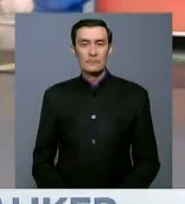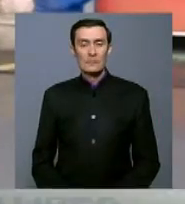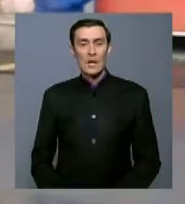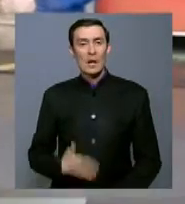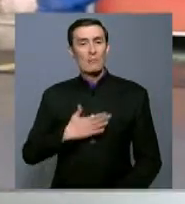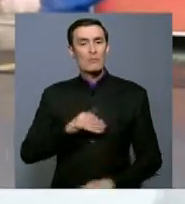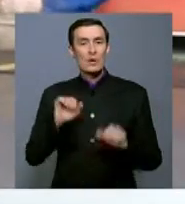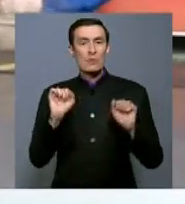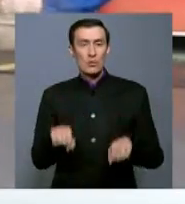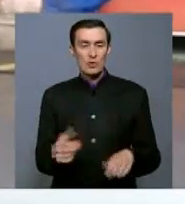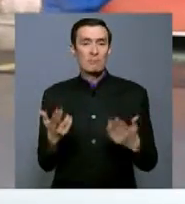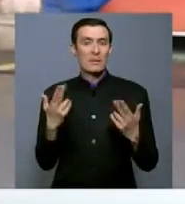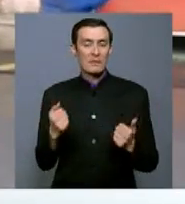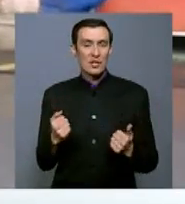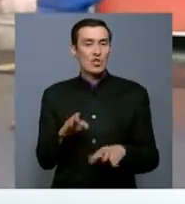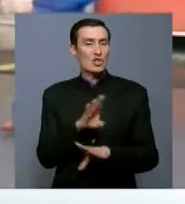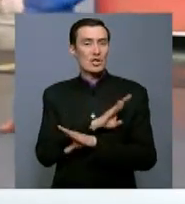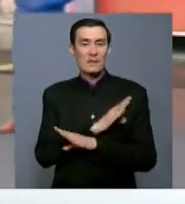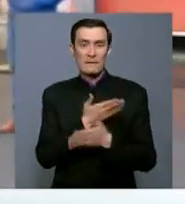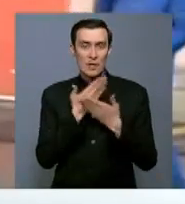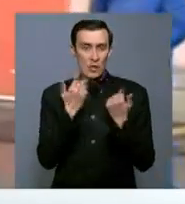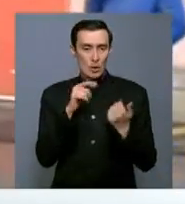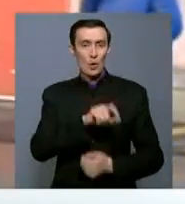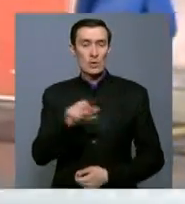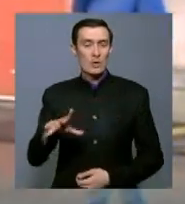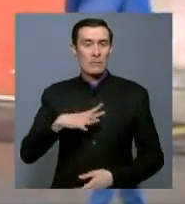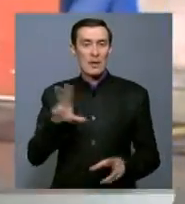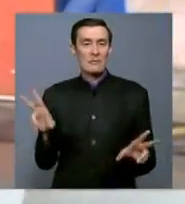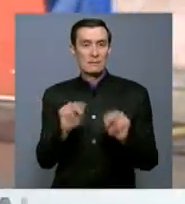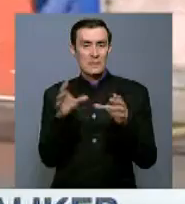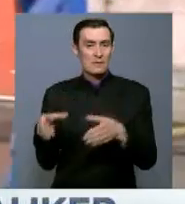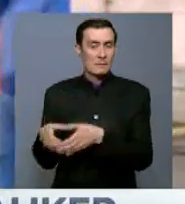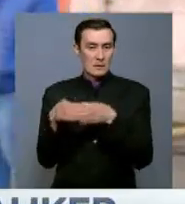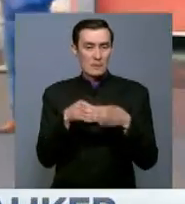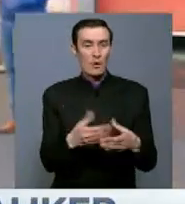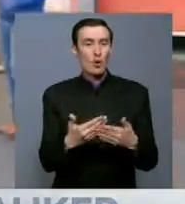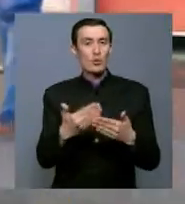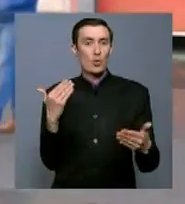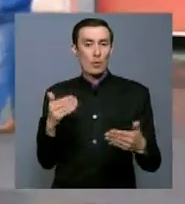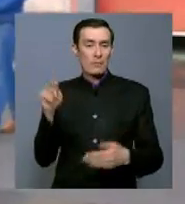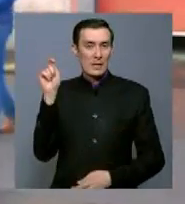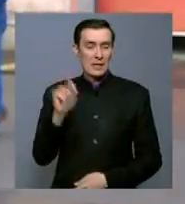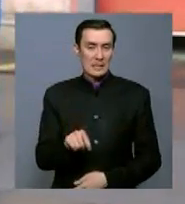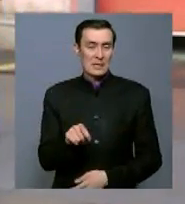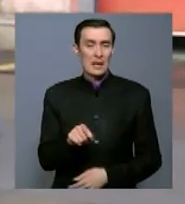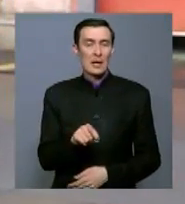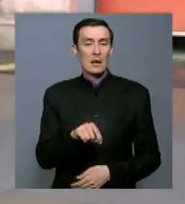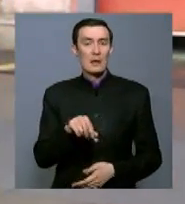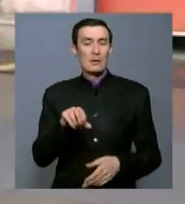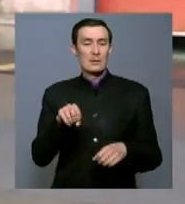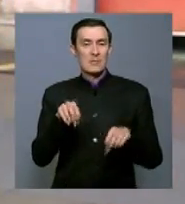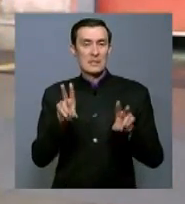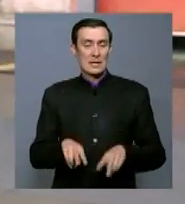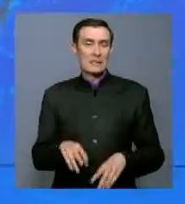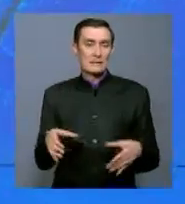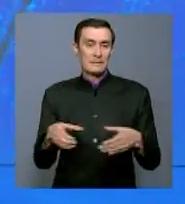Мы можем подтвердить, что жертв не было. Все люди были эвакуированы с судна до приезда пожарных на место происшествия.